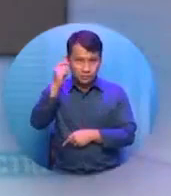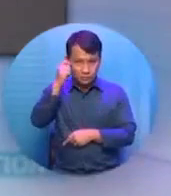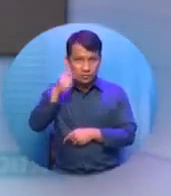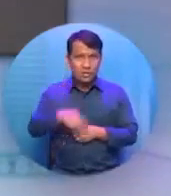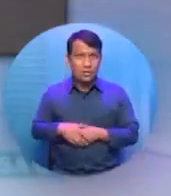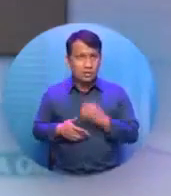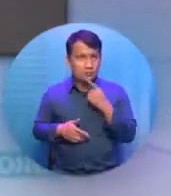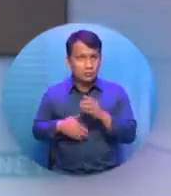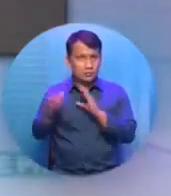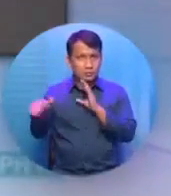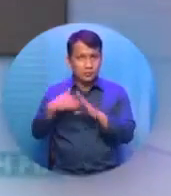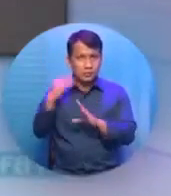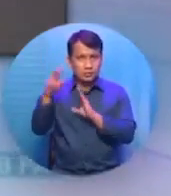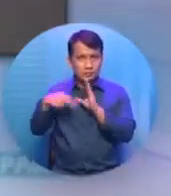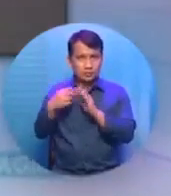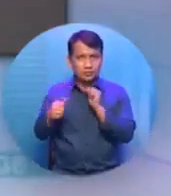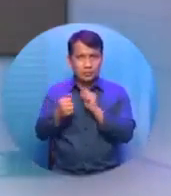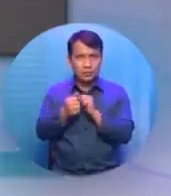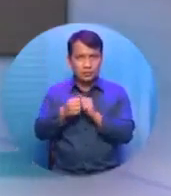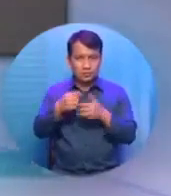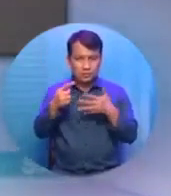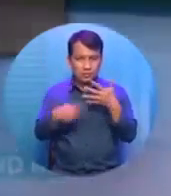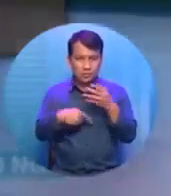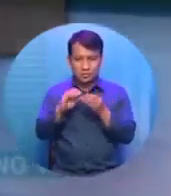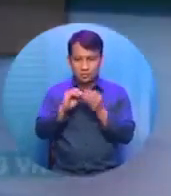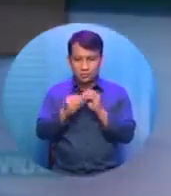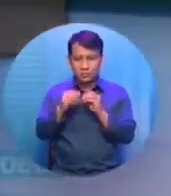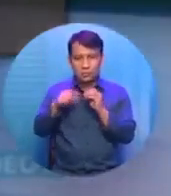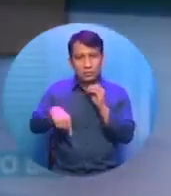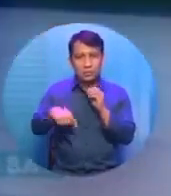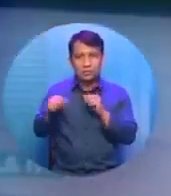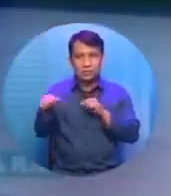Rafi. I-send ang video kasama ang inyong contact number sa